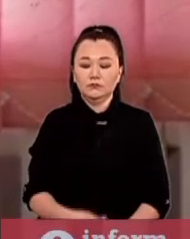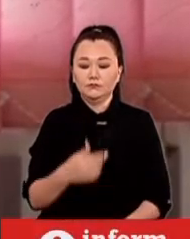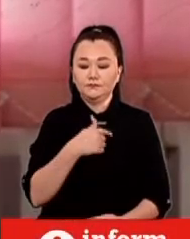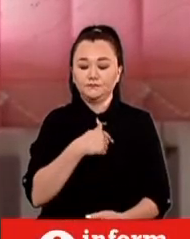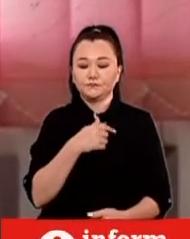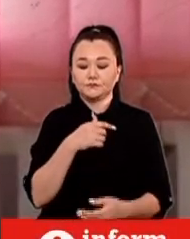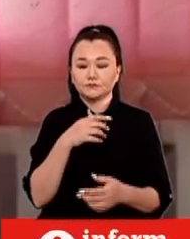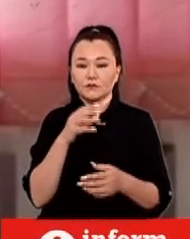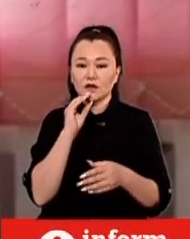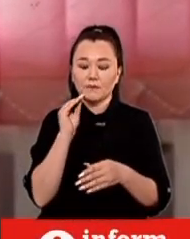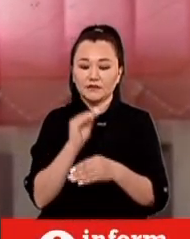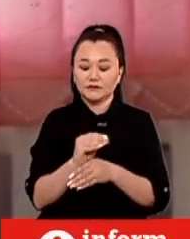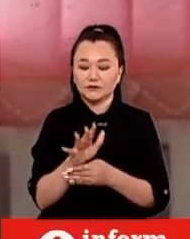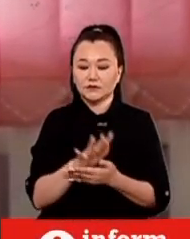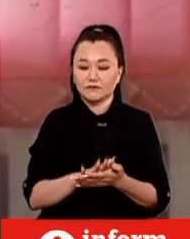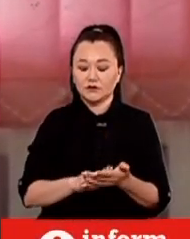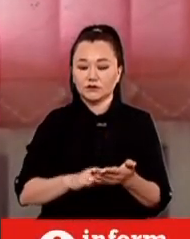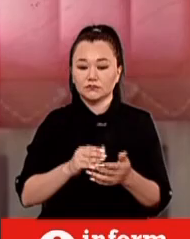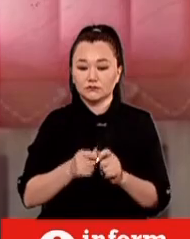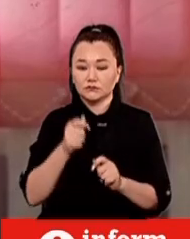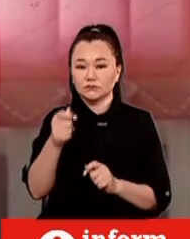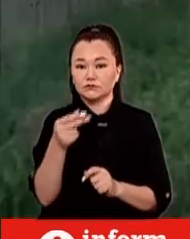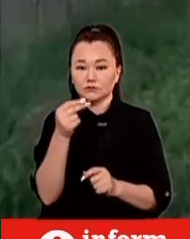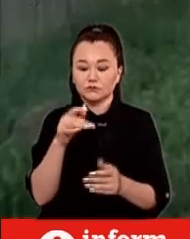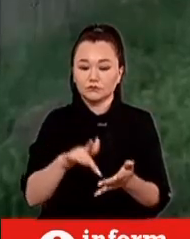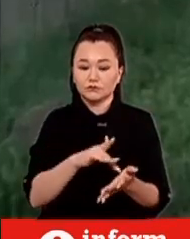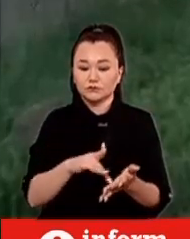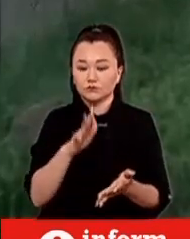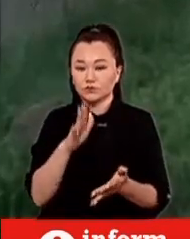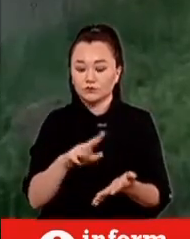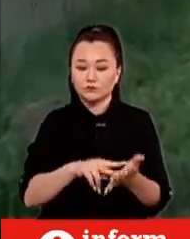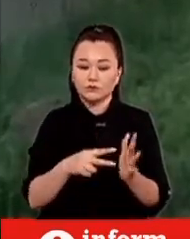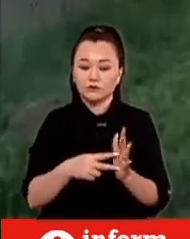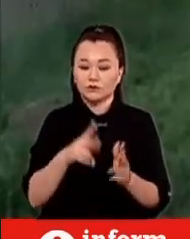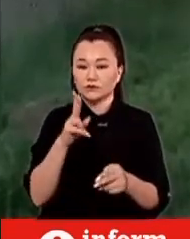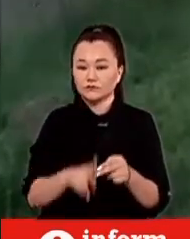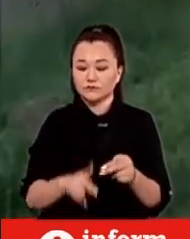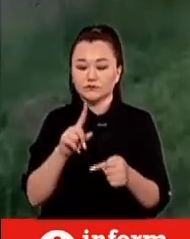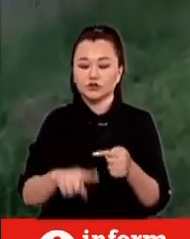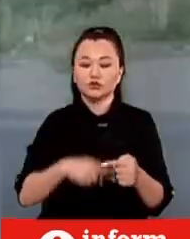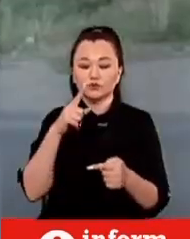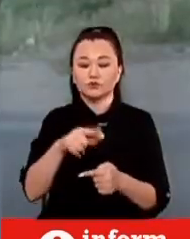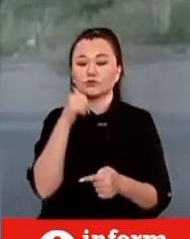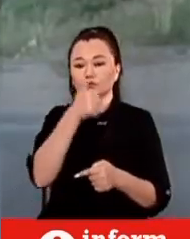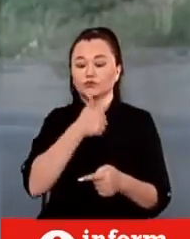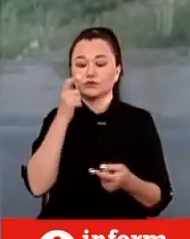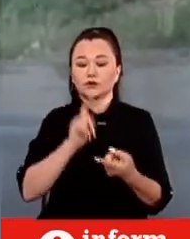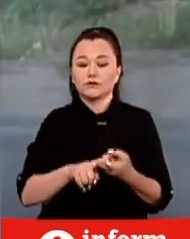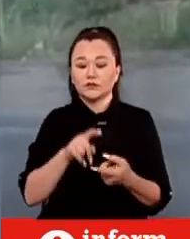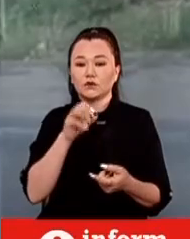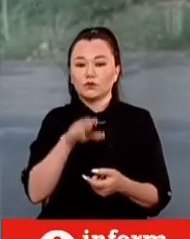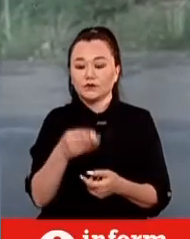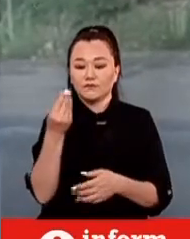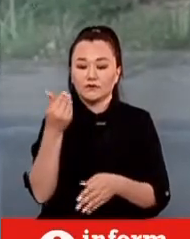планируется дополнительно подать бюджетную заявку. Объект планируют завершить в следующем году. И то зависит от